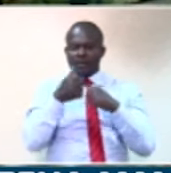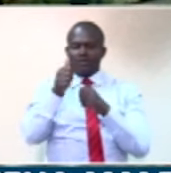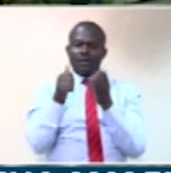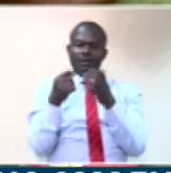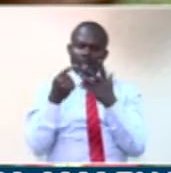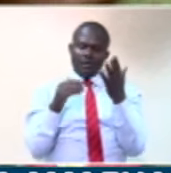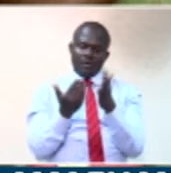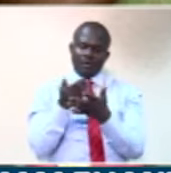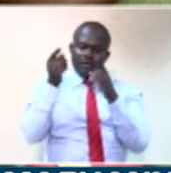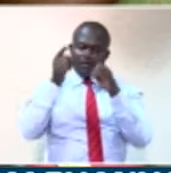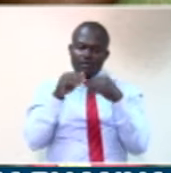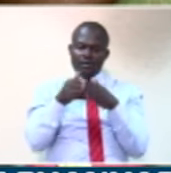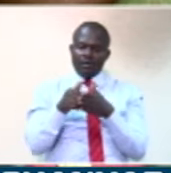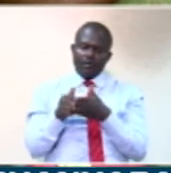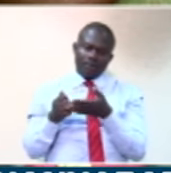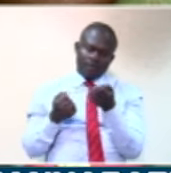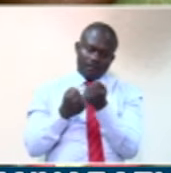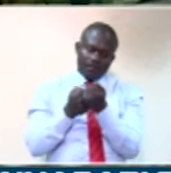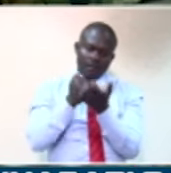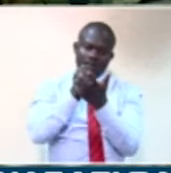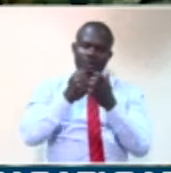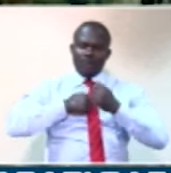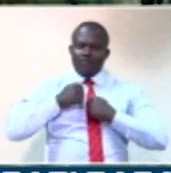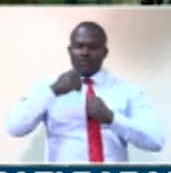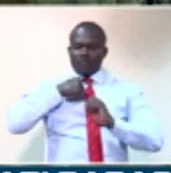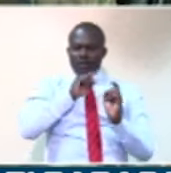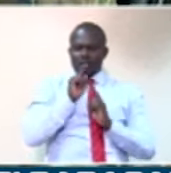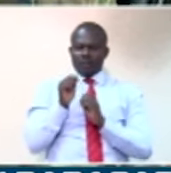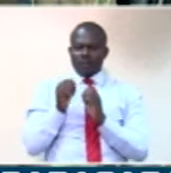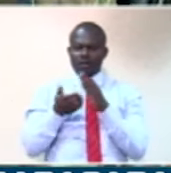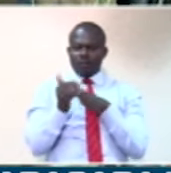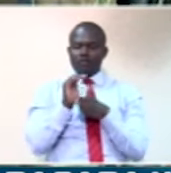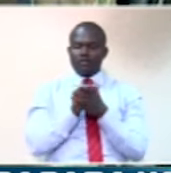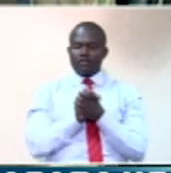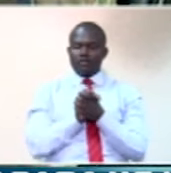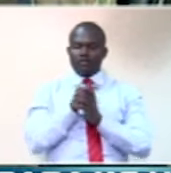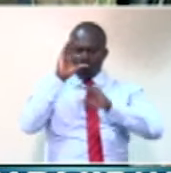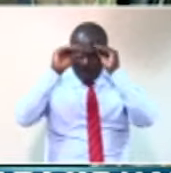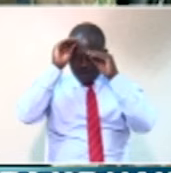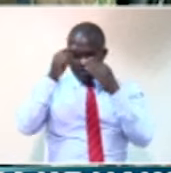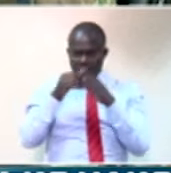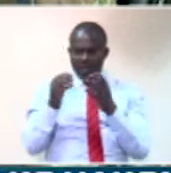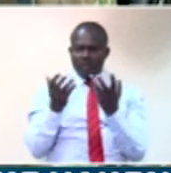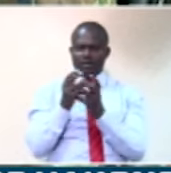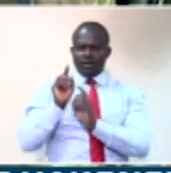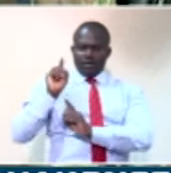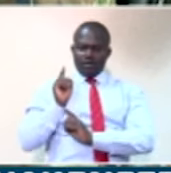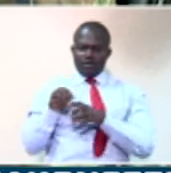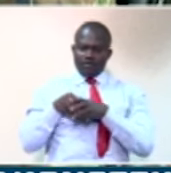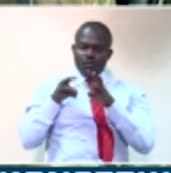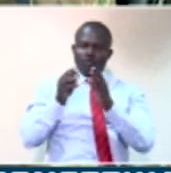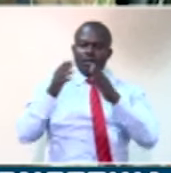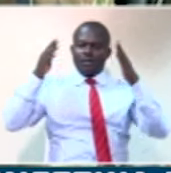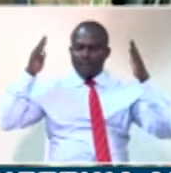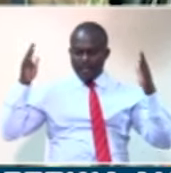bishya byaduka no gufashaho ku Rwanda kugira ingabo z'umwuga? Biga amasomo ajyanye n'umutekano mu buryo